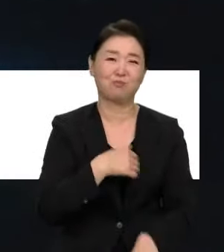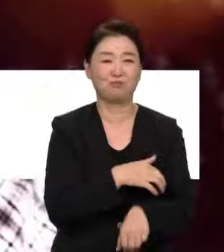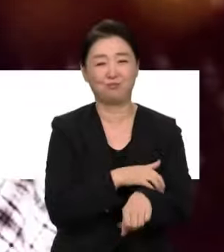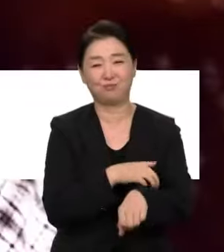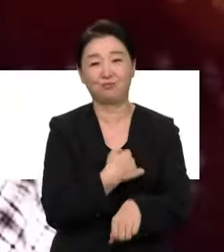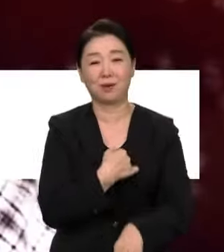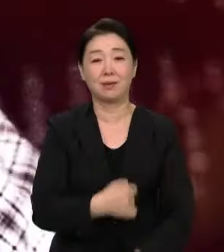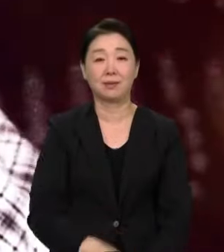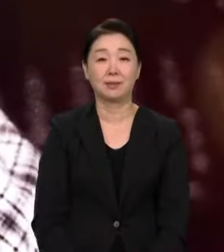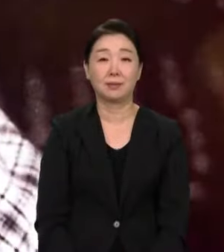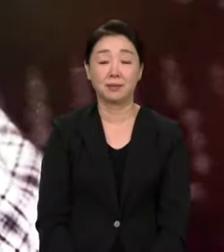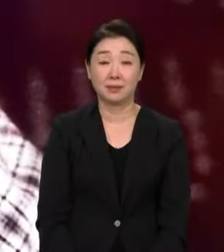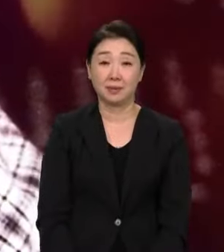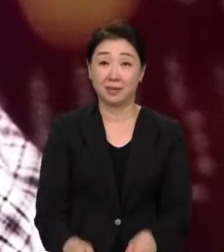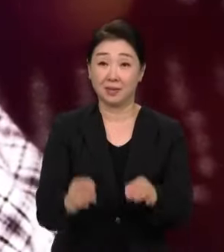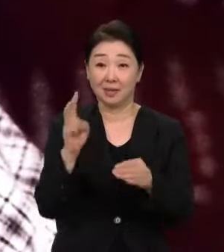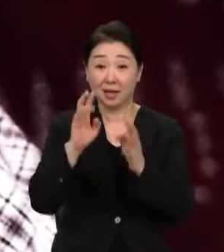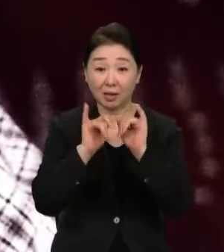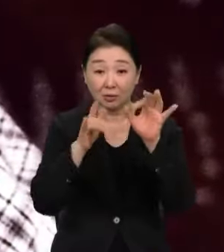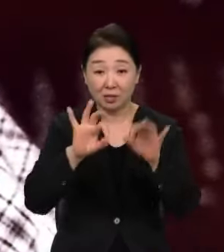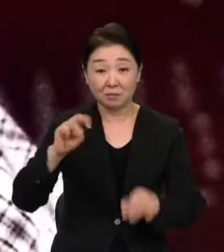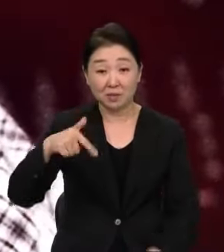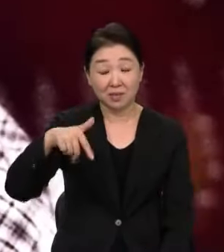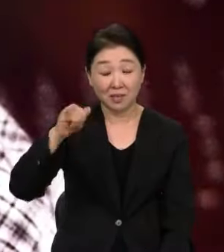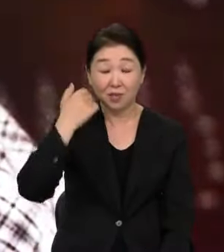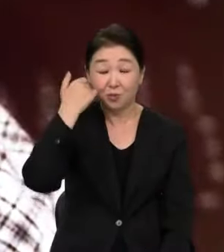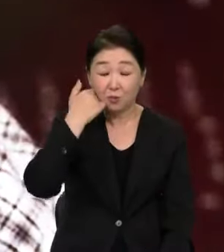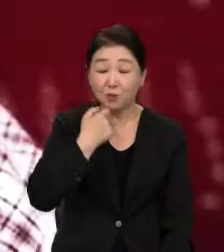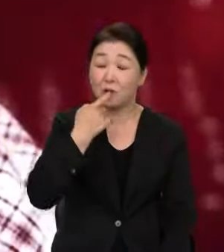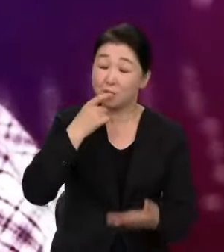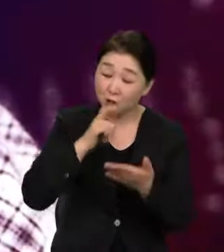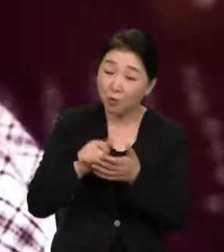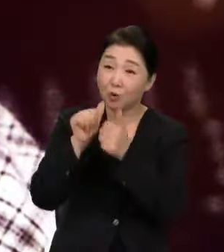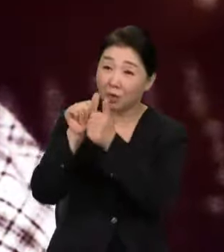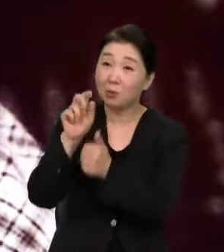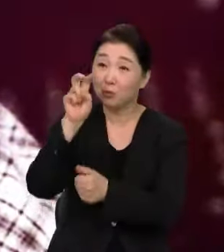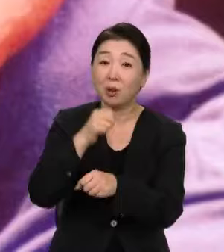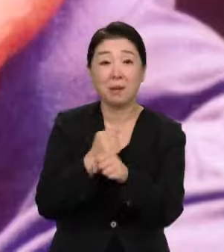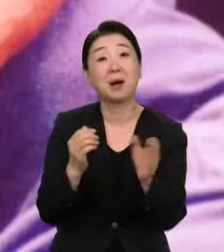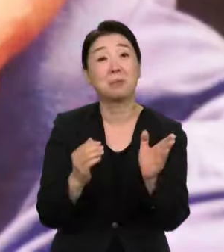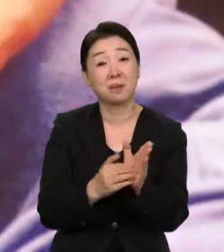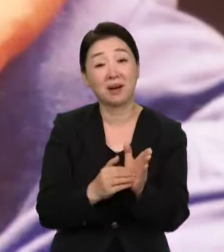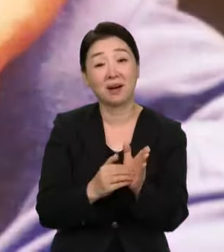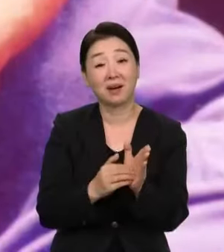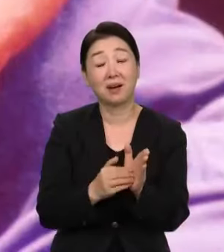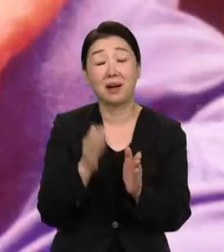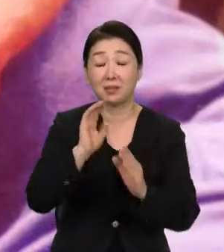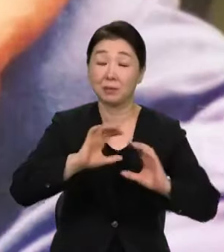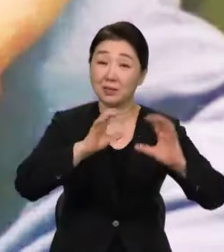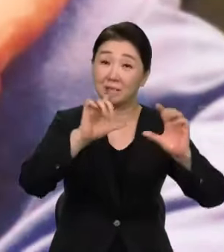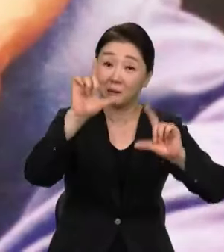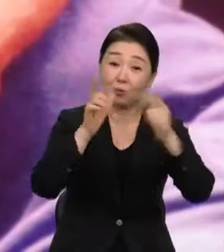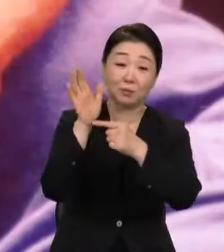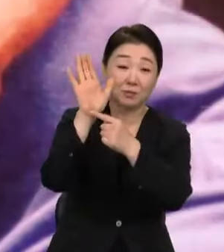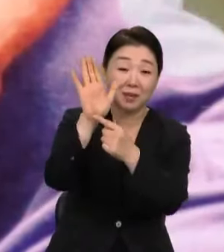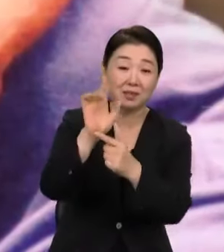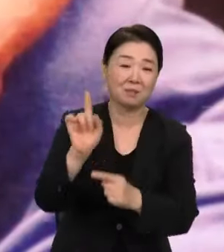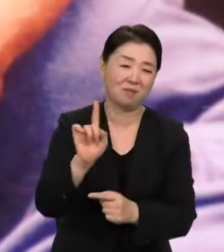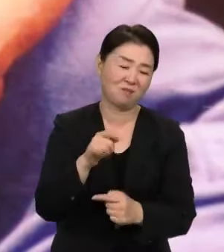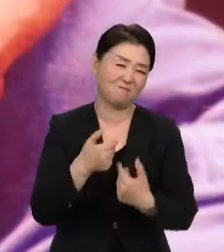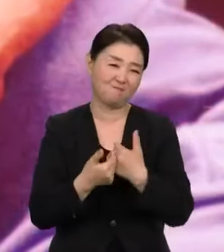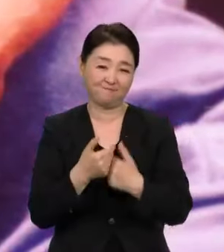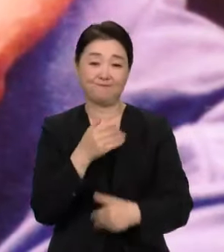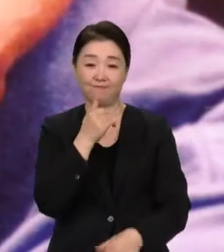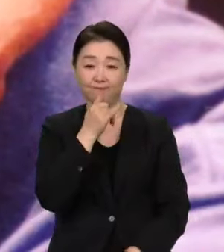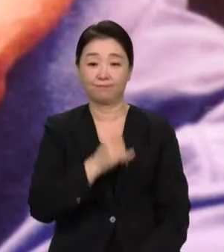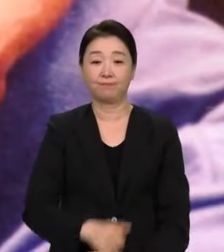불편해요. 김민기는 누구든 쉽게 따라 부를 수 있는 노래를 여러 곡 만들었지만 세상의 모습을 드러내는 건